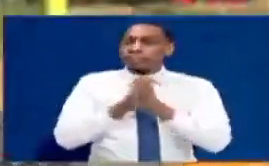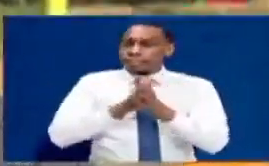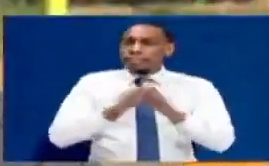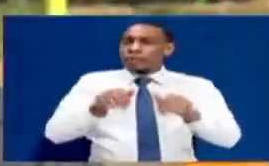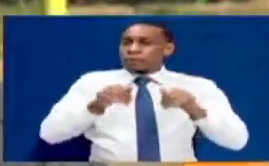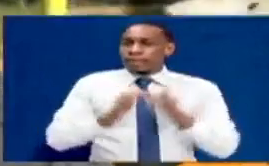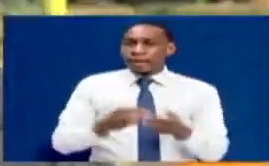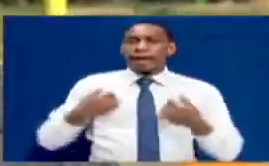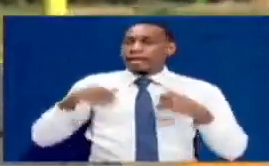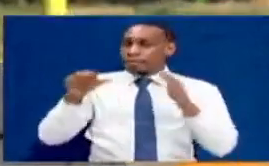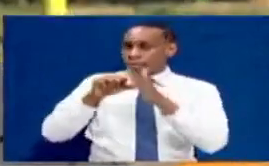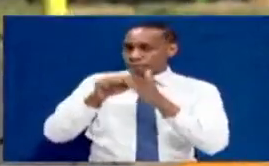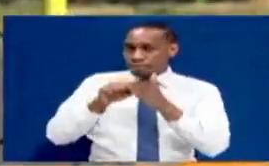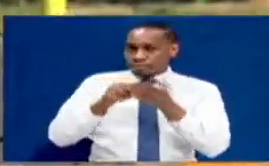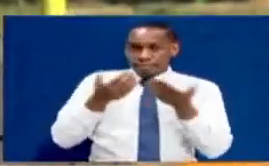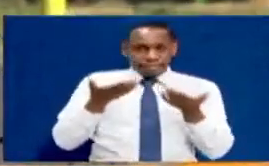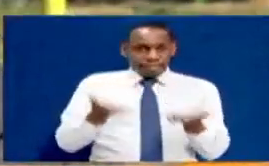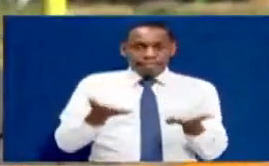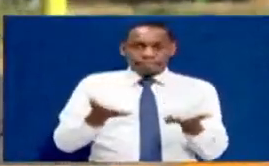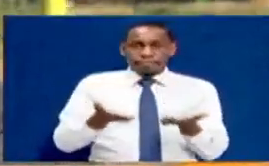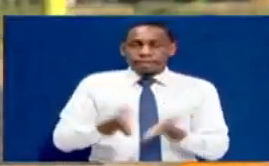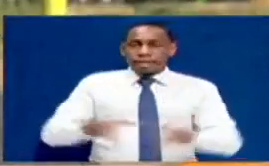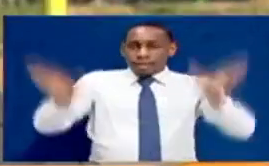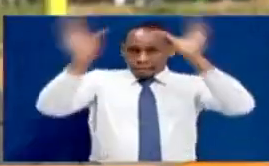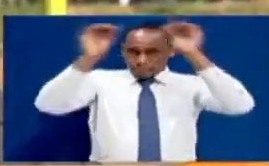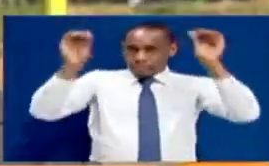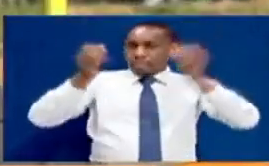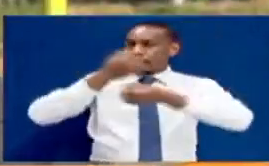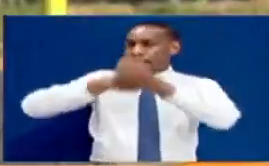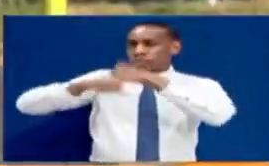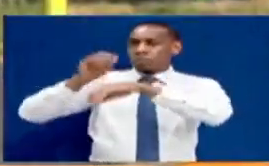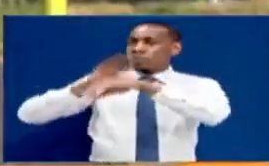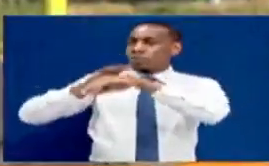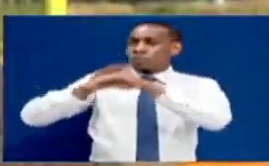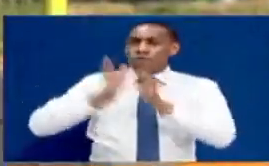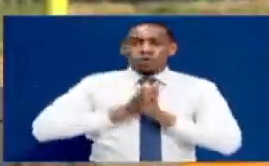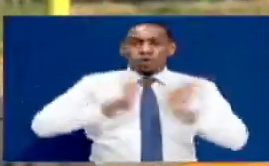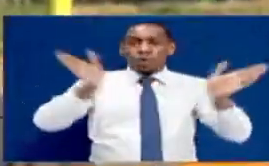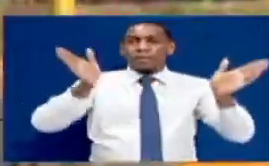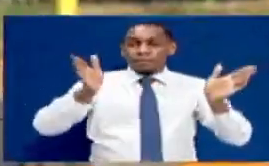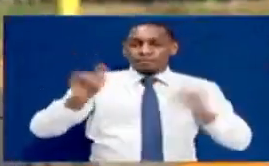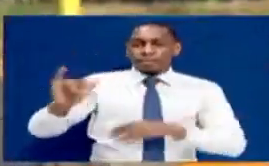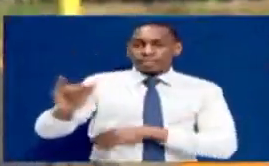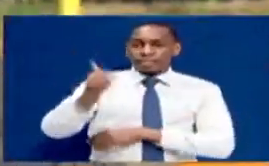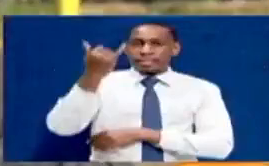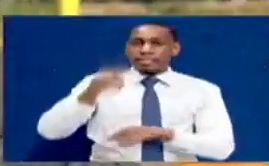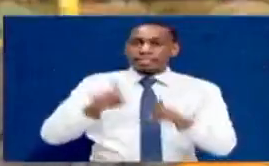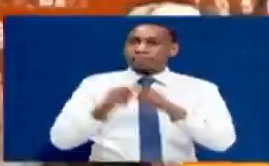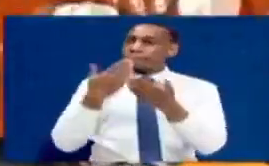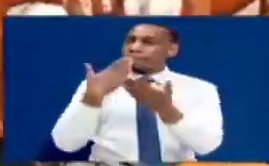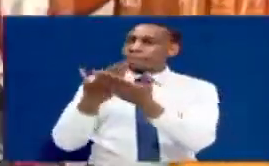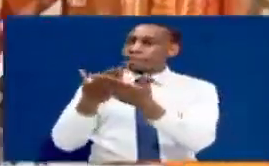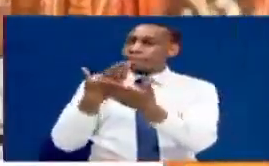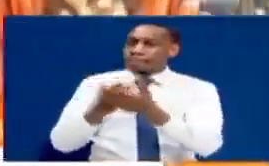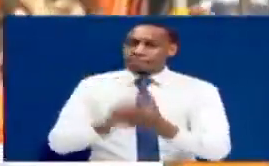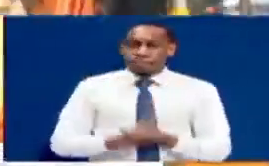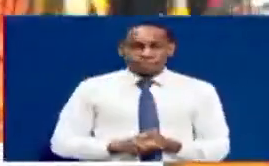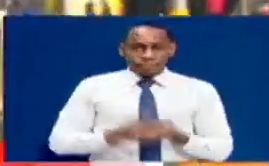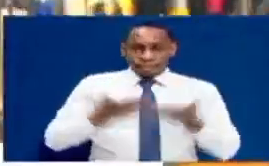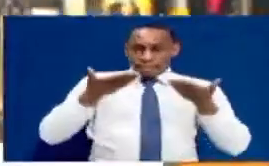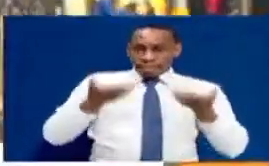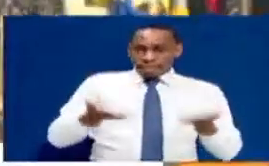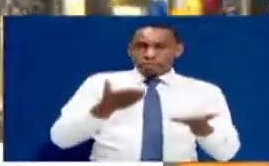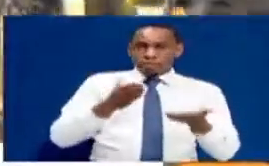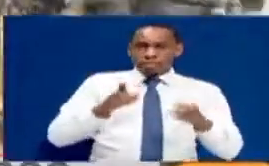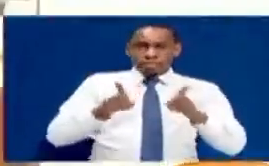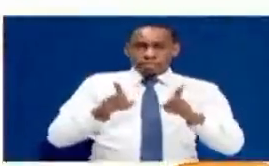shida. Kwa hivyo sasa hii rais alifanya vizuri kufungua lockdown Eastleigh. Tunashukuru. Sasa hizi nahisi